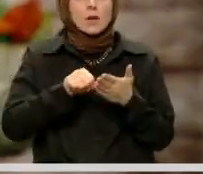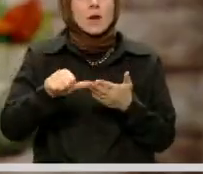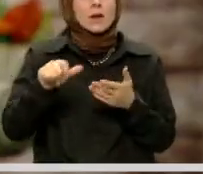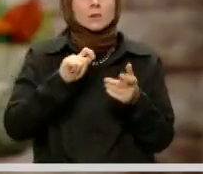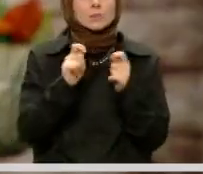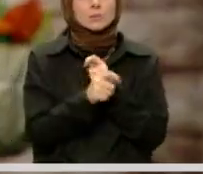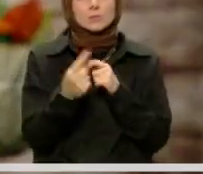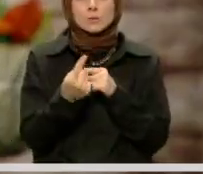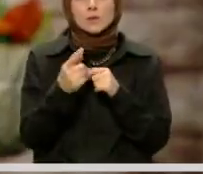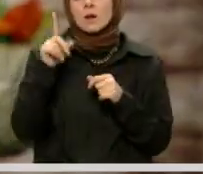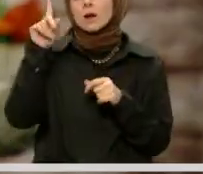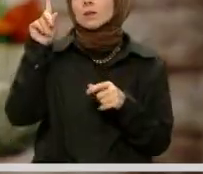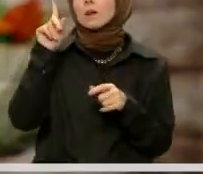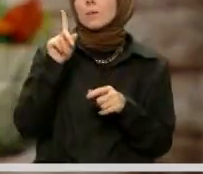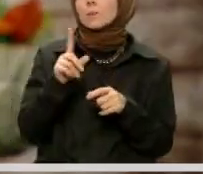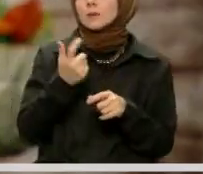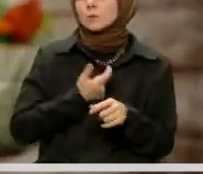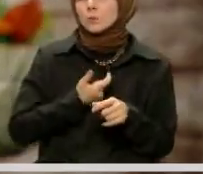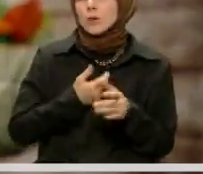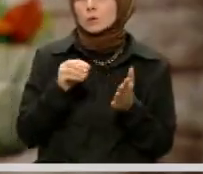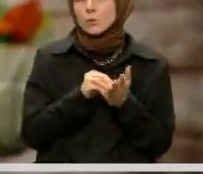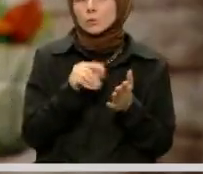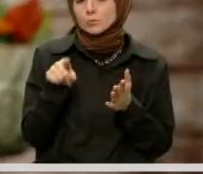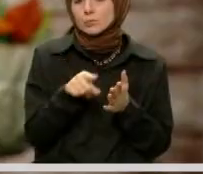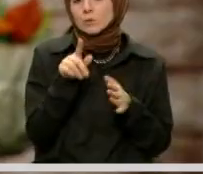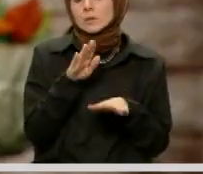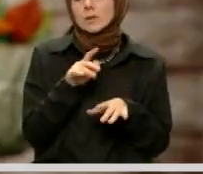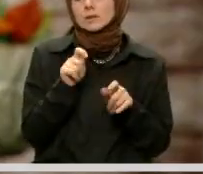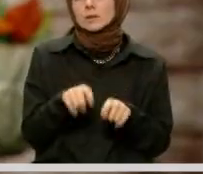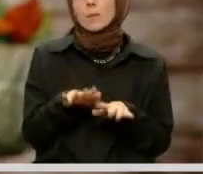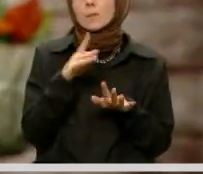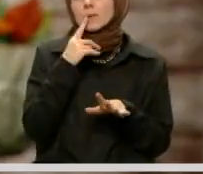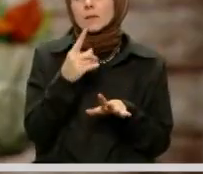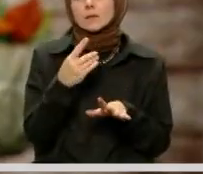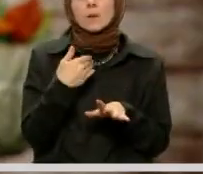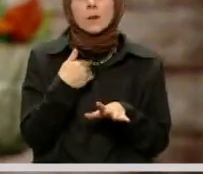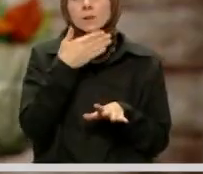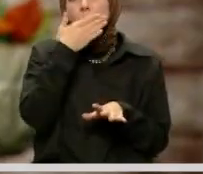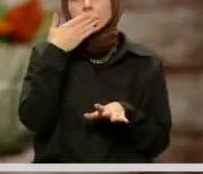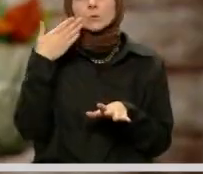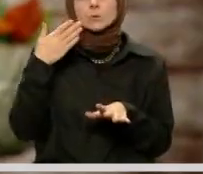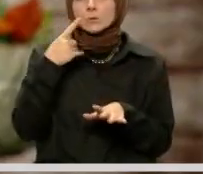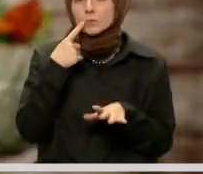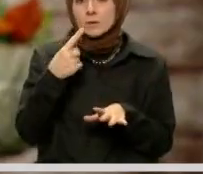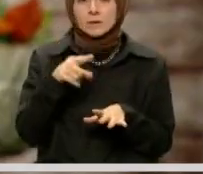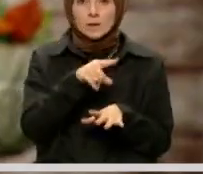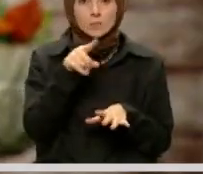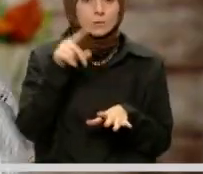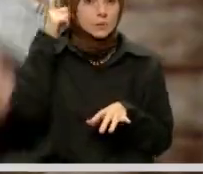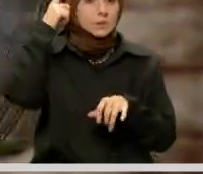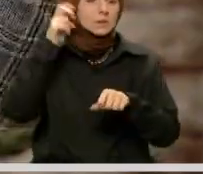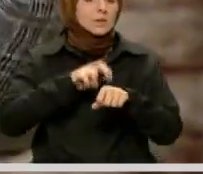Allah bir kural koydu. Bunları da yapmayın dedi. Bakın biz o zaman ben oruçluyum derken bunları hatırlamış